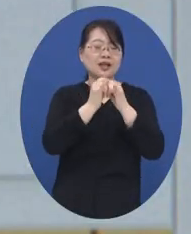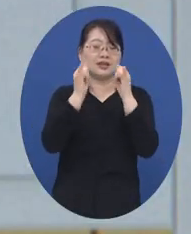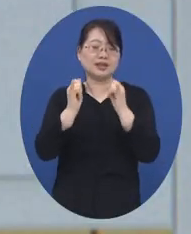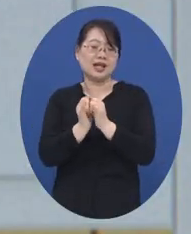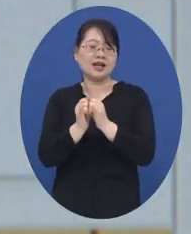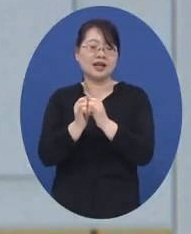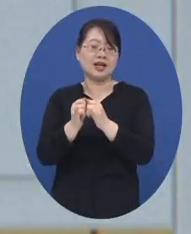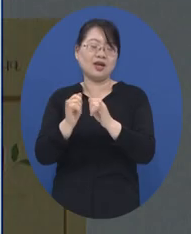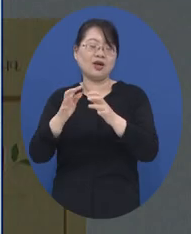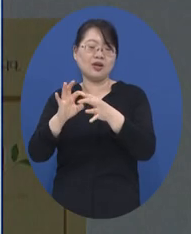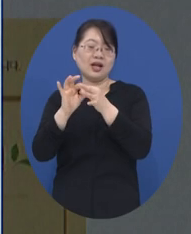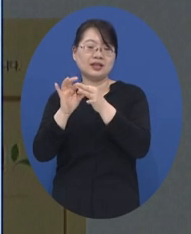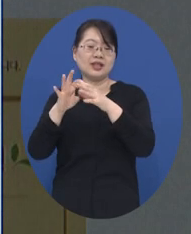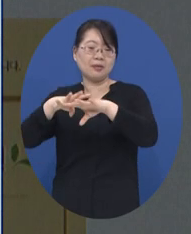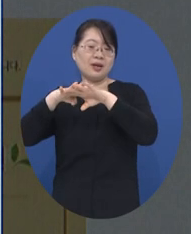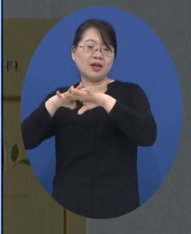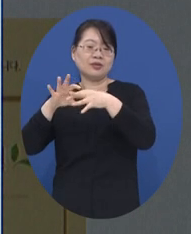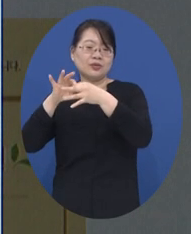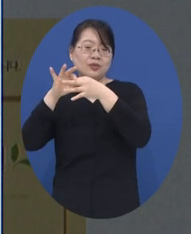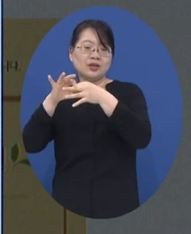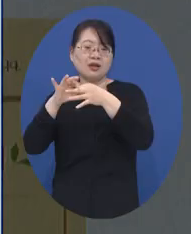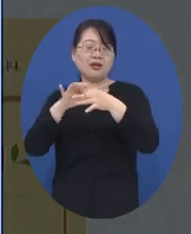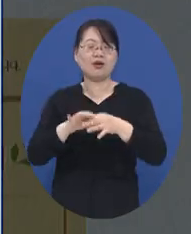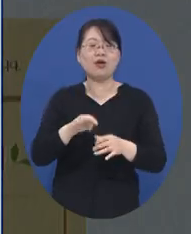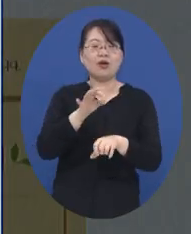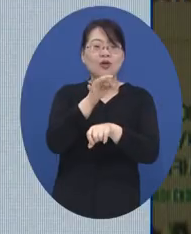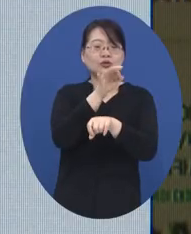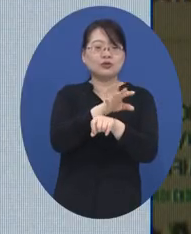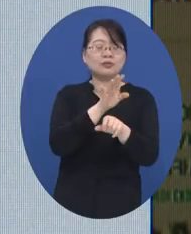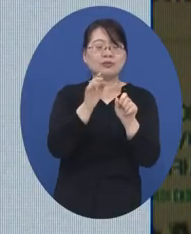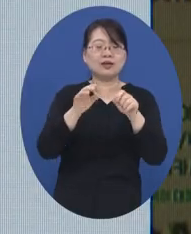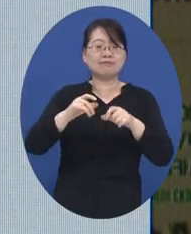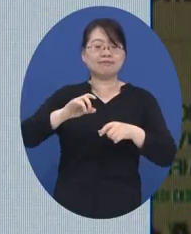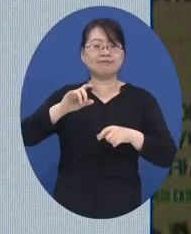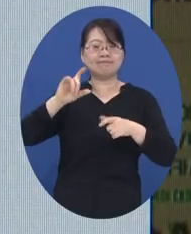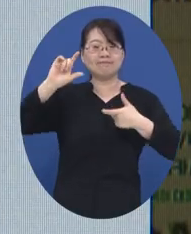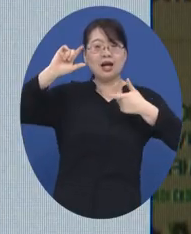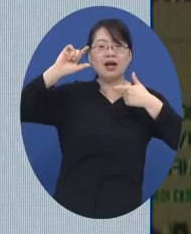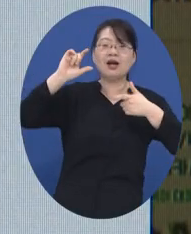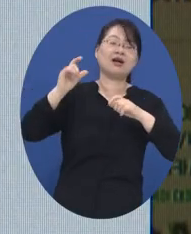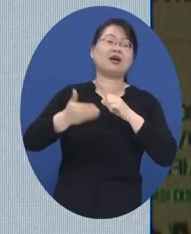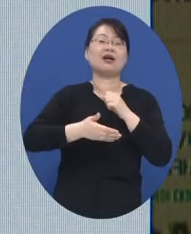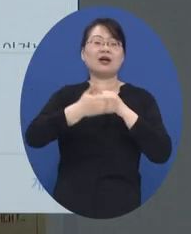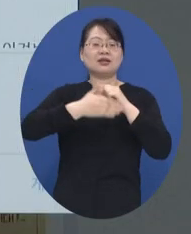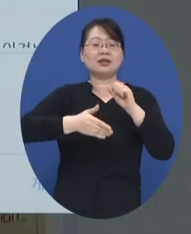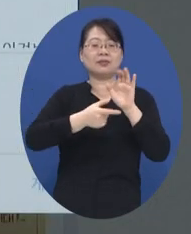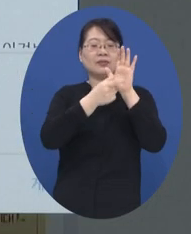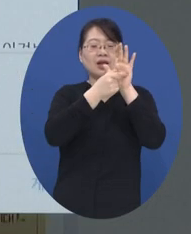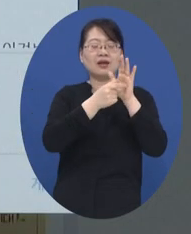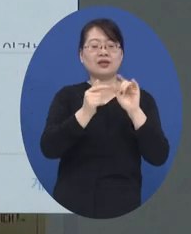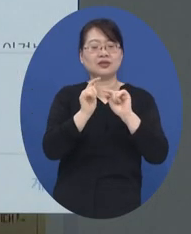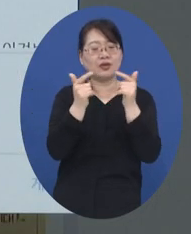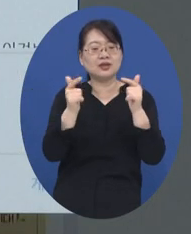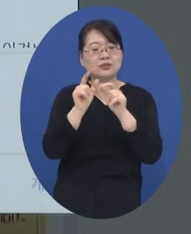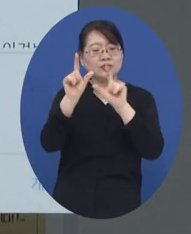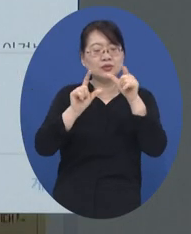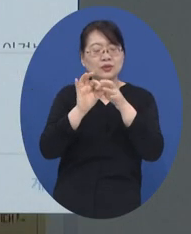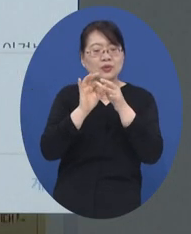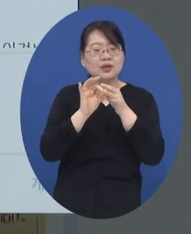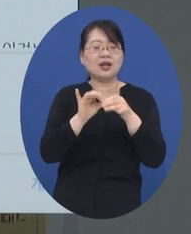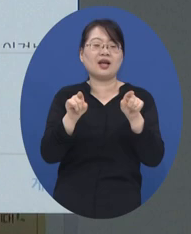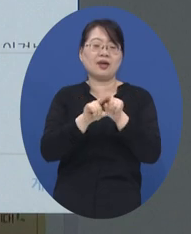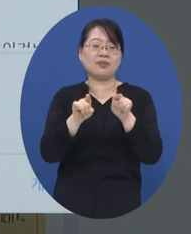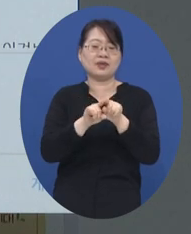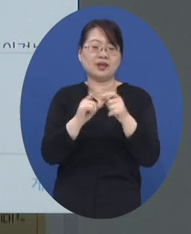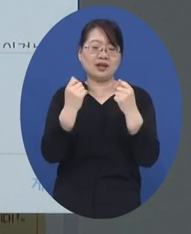를 통해 구매 인증샷과 참여 독려 메시지를 올리는 땡 코로나 1 글을 함께 극복해 나가는 모습이 따뜻한 울림을